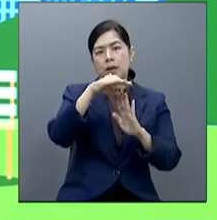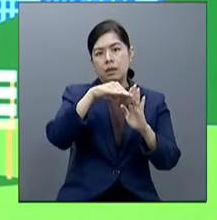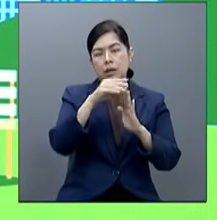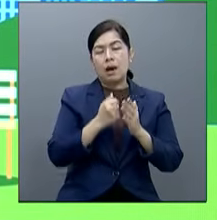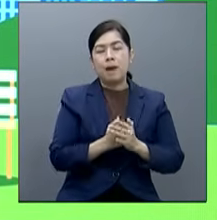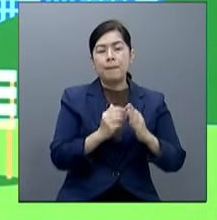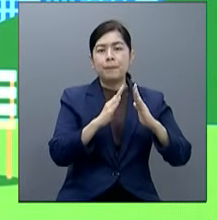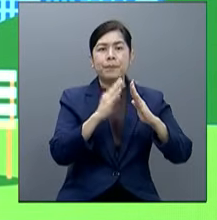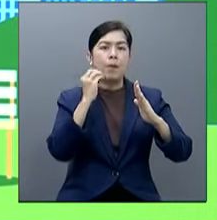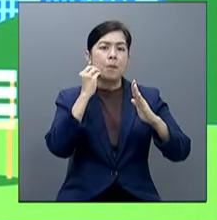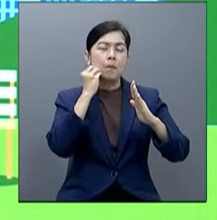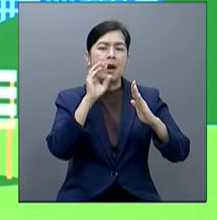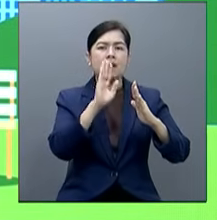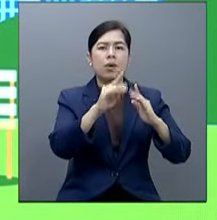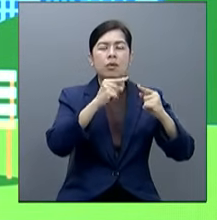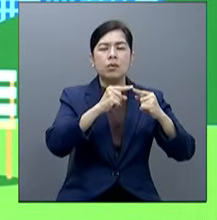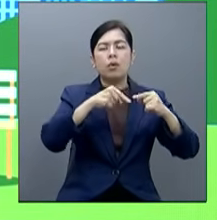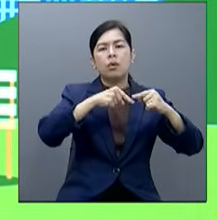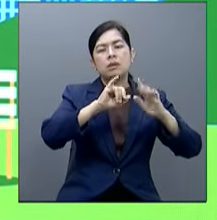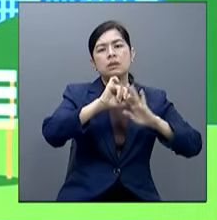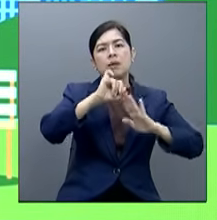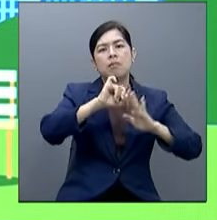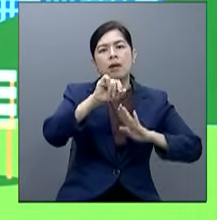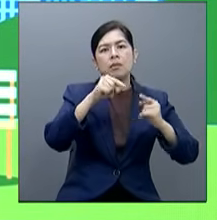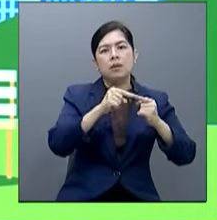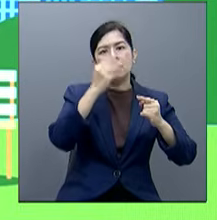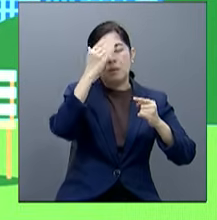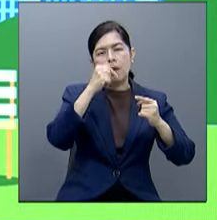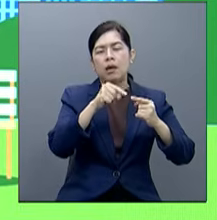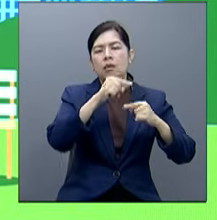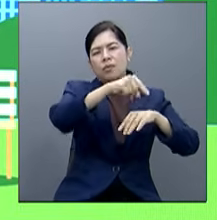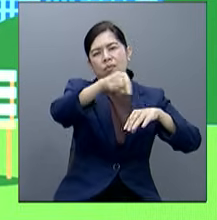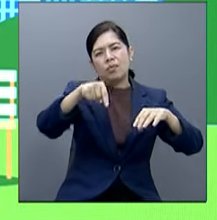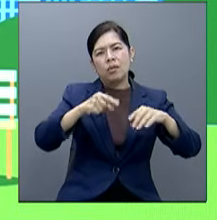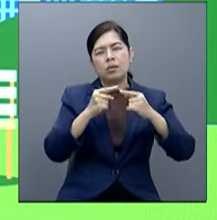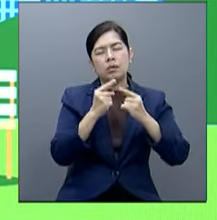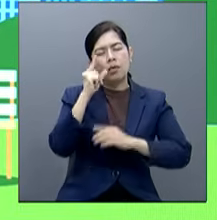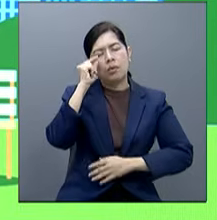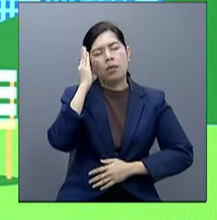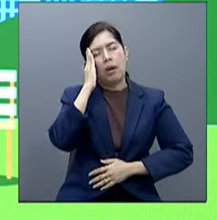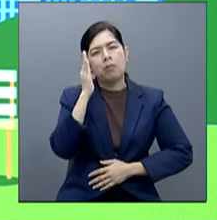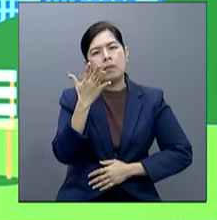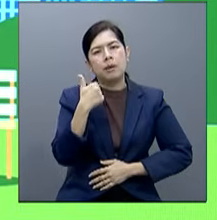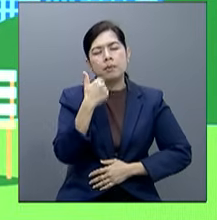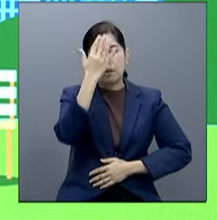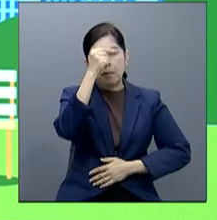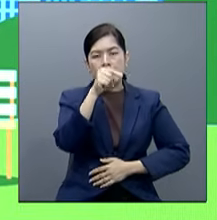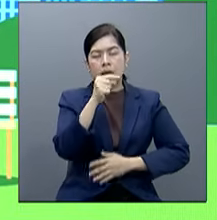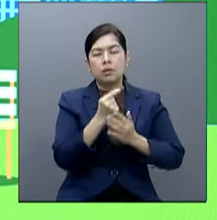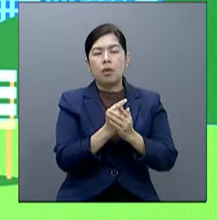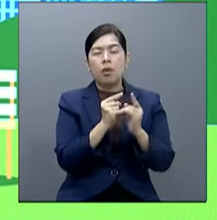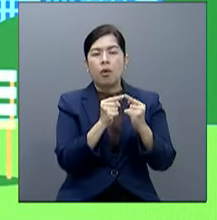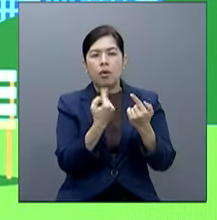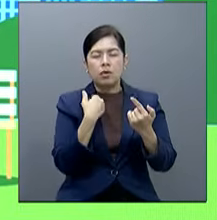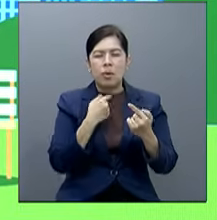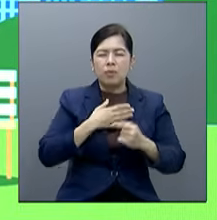ทีเดียวในเมืองเชียงใหม่นะคะอาจจะไม่ได้นอนกันเพราะว่าเฝ้าติดตามระดับน้ำที่พุ่งสูงขึ้นนะคะช่วงกลางดึก